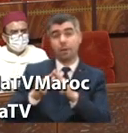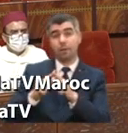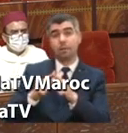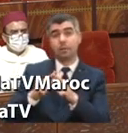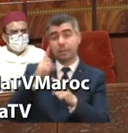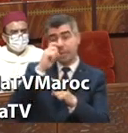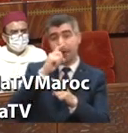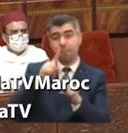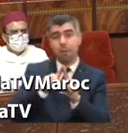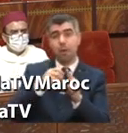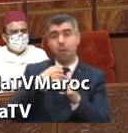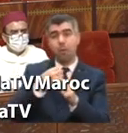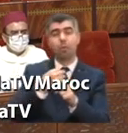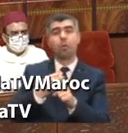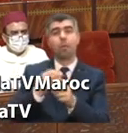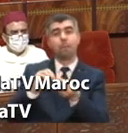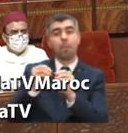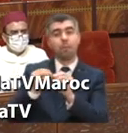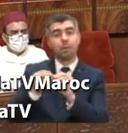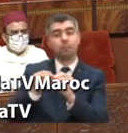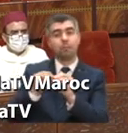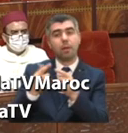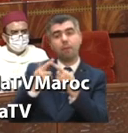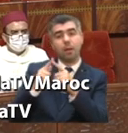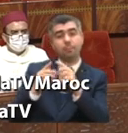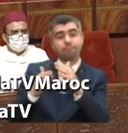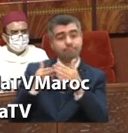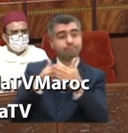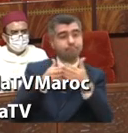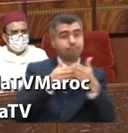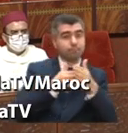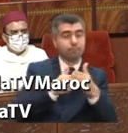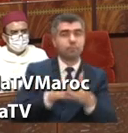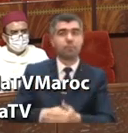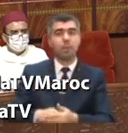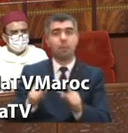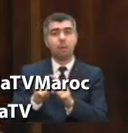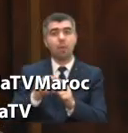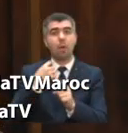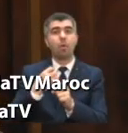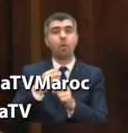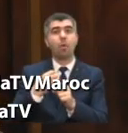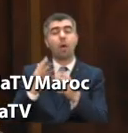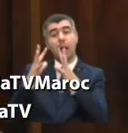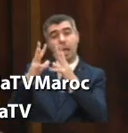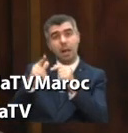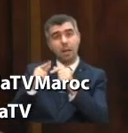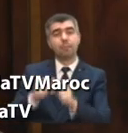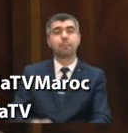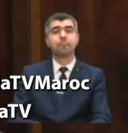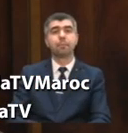ومجتمعا مطروح علينا، يطرح علينا العديد من التحديات اليوم. لكن سيد الوزير بلغة الأرقام تلقوا بأن